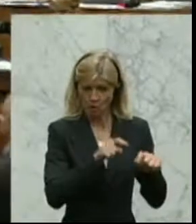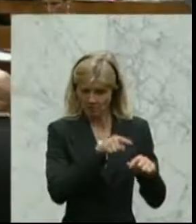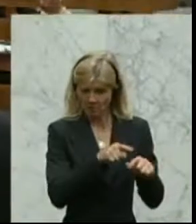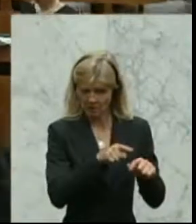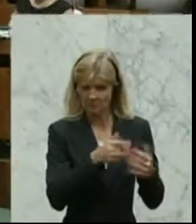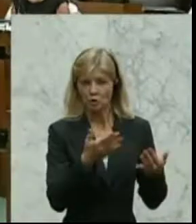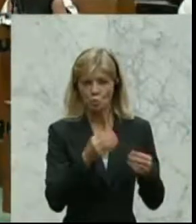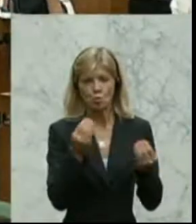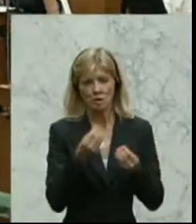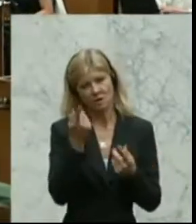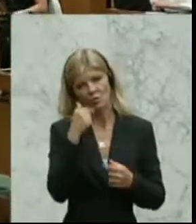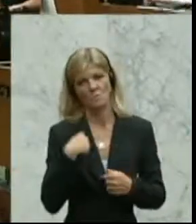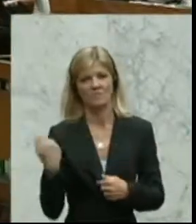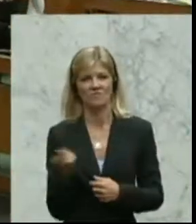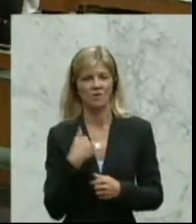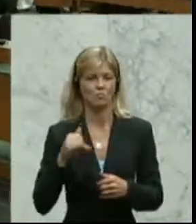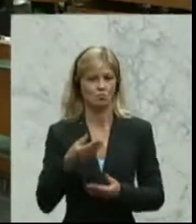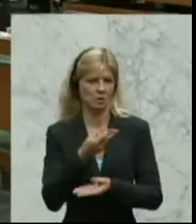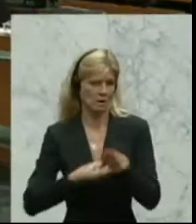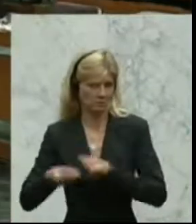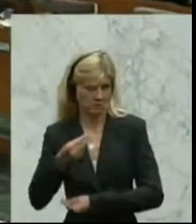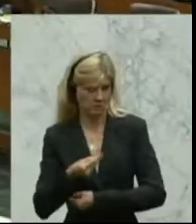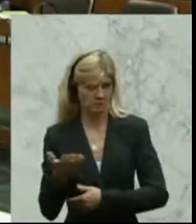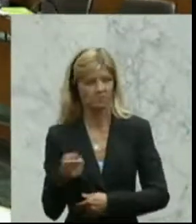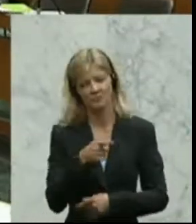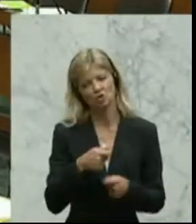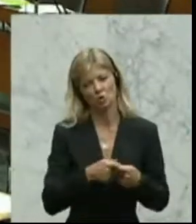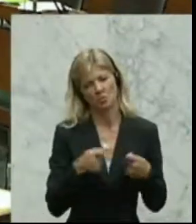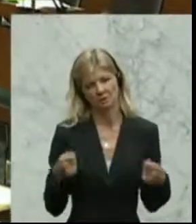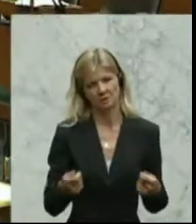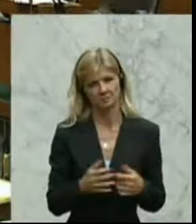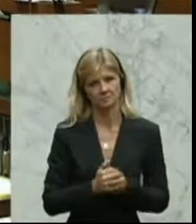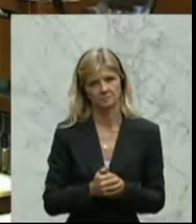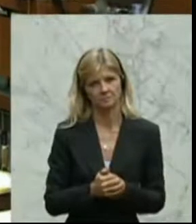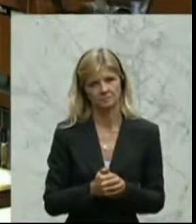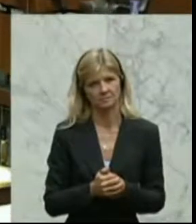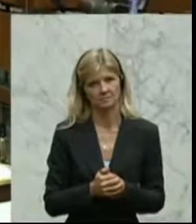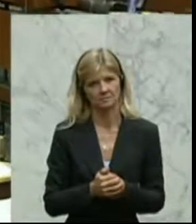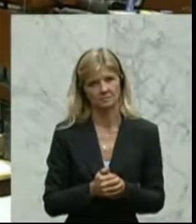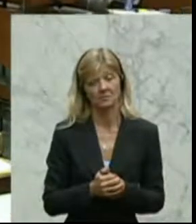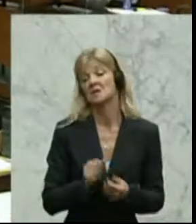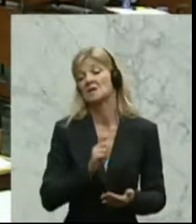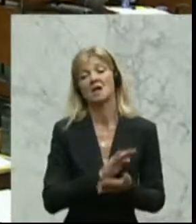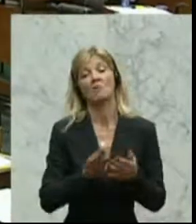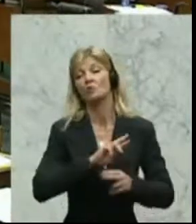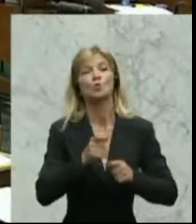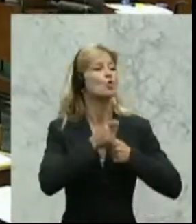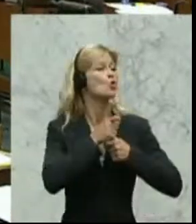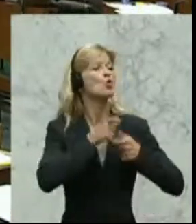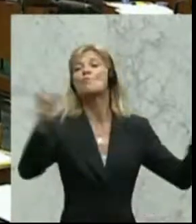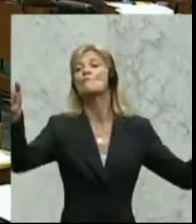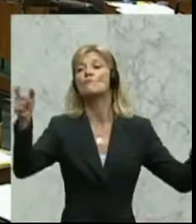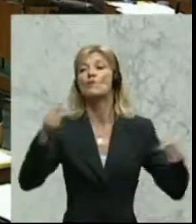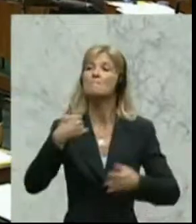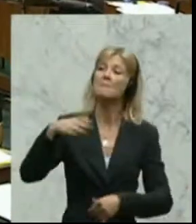eine spannende Geschichte. Einfach nach mehr Geld zu rufen, statt Schulden machen, belasten wir